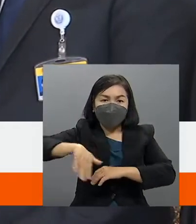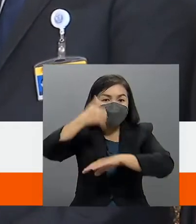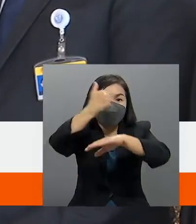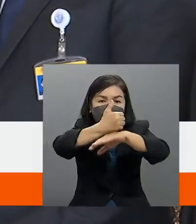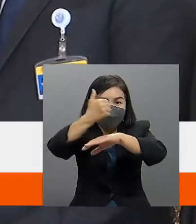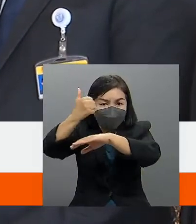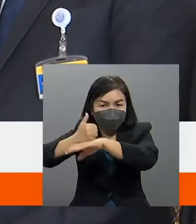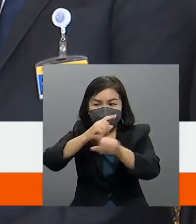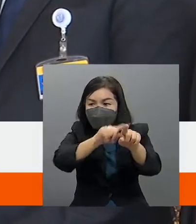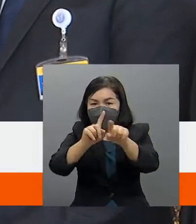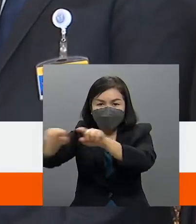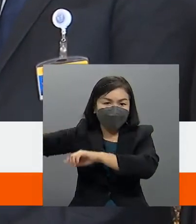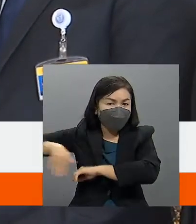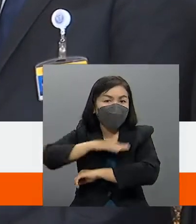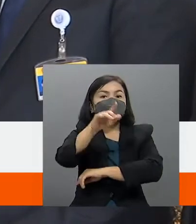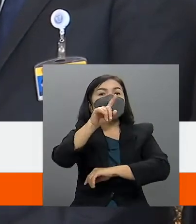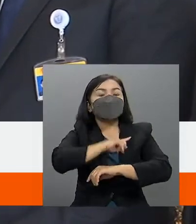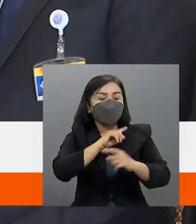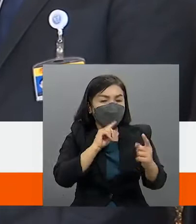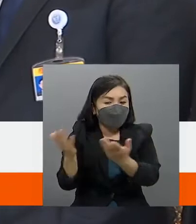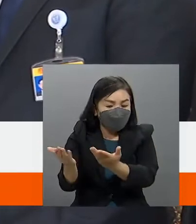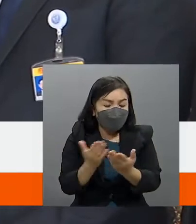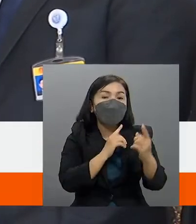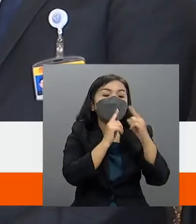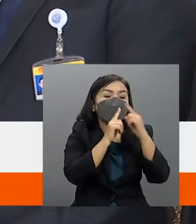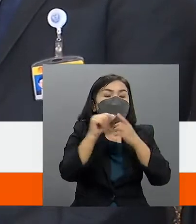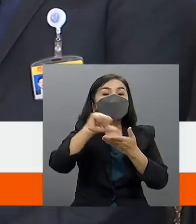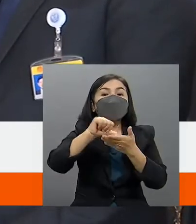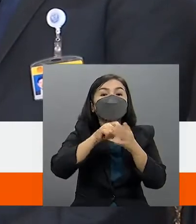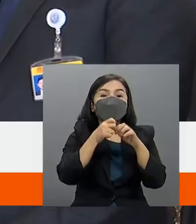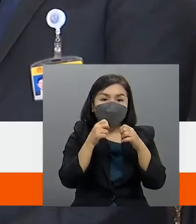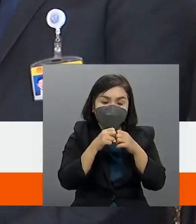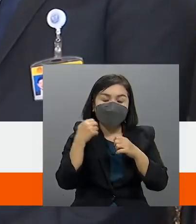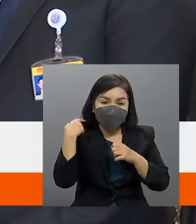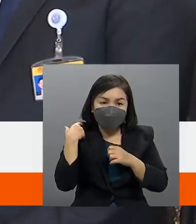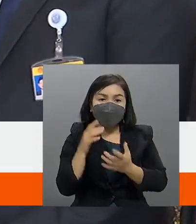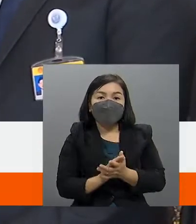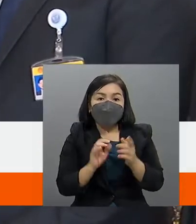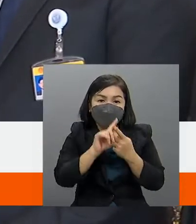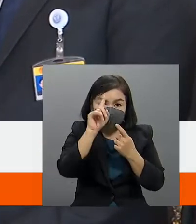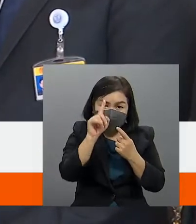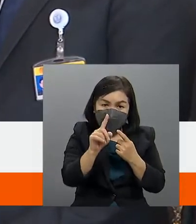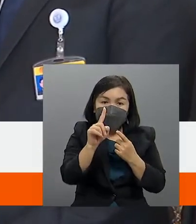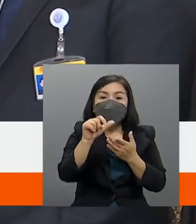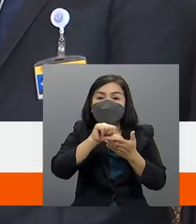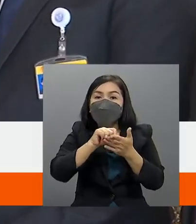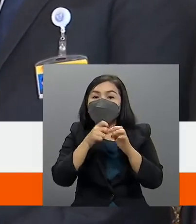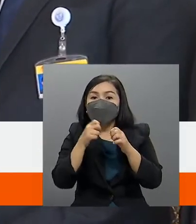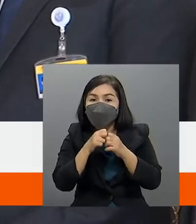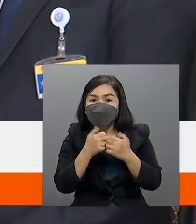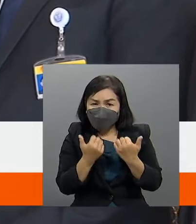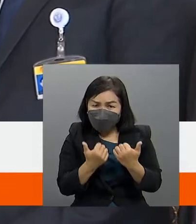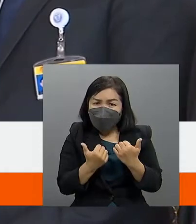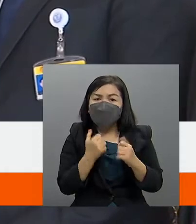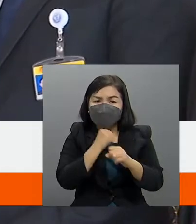างๆที่เกี่ยวข้องเนี่ยเพื่อมาพูดคุยกันแล้วหาทางออกด้านหนึ่งหาทางออกว่าเนี่ยสิ่งที่เกิดขึ้นเนี่ยไ